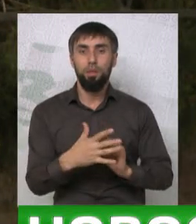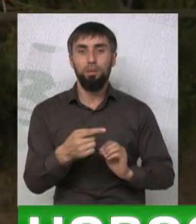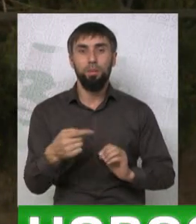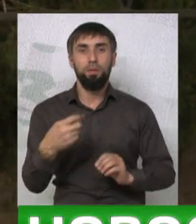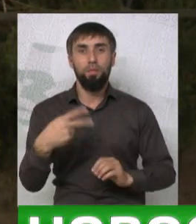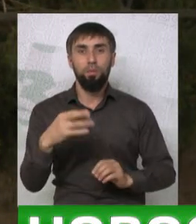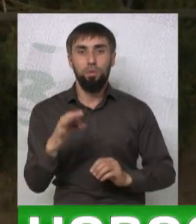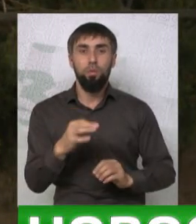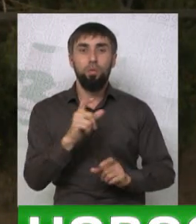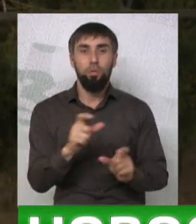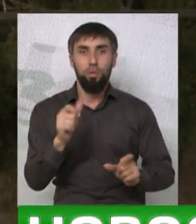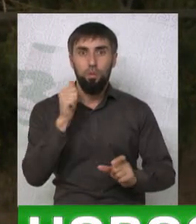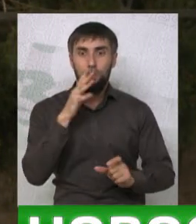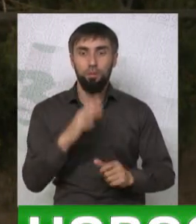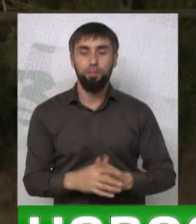20% людей, которые